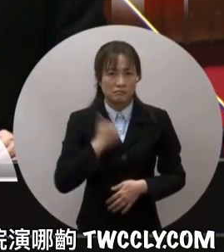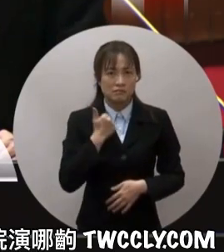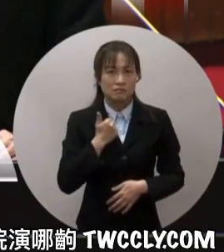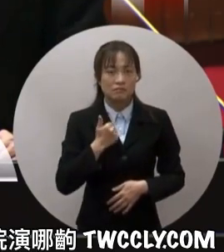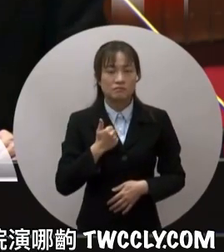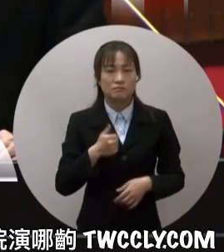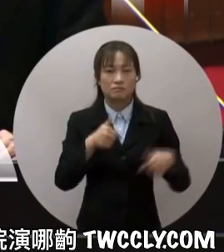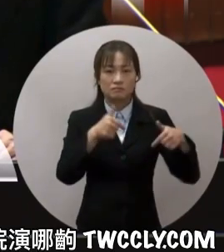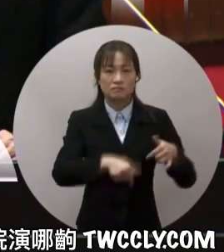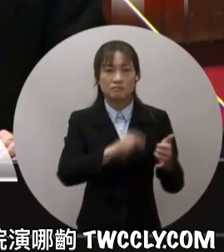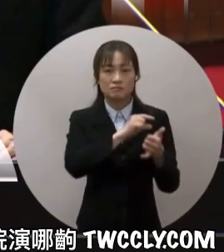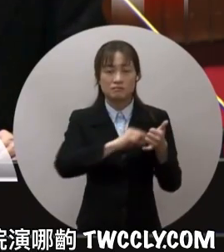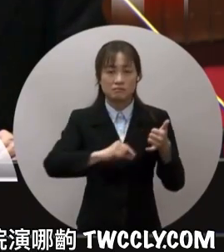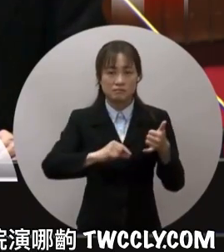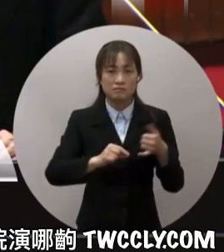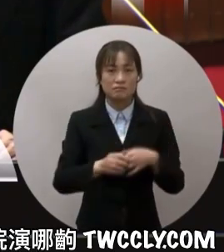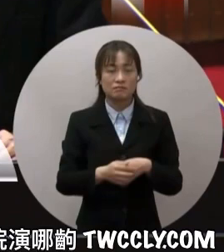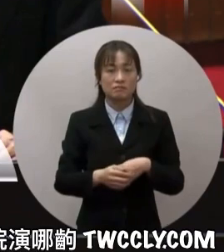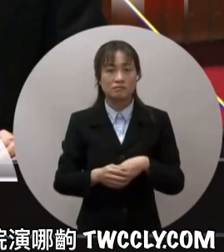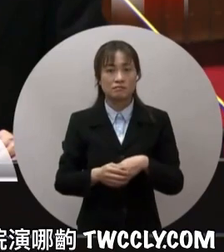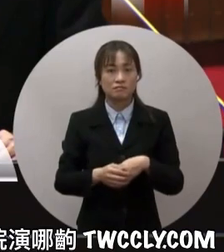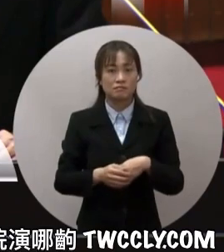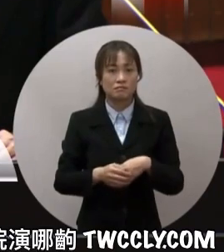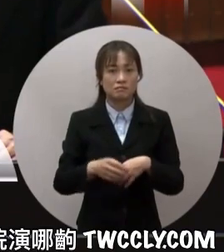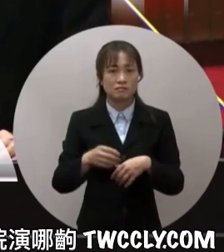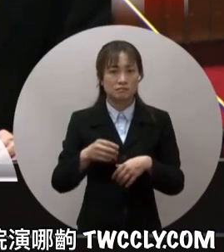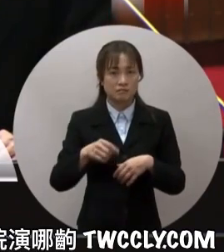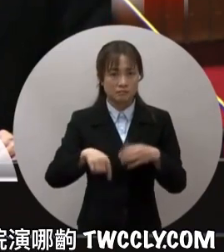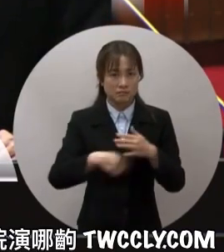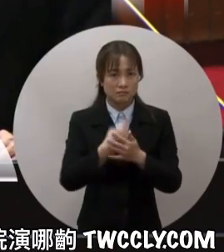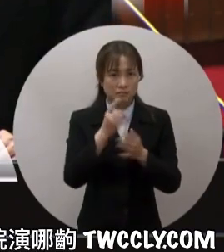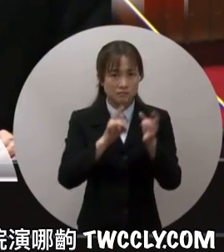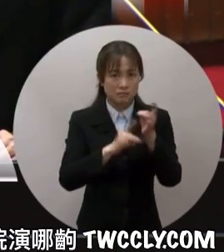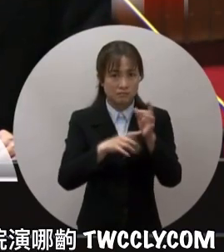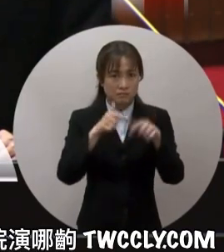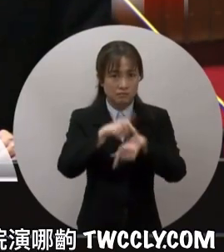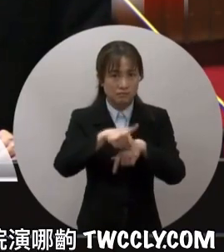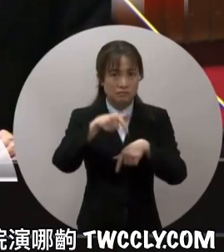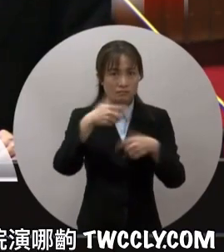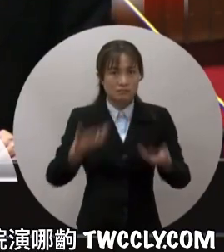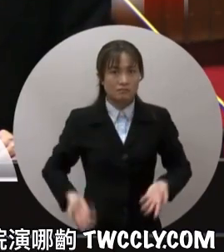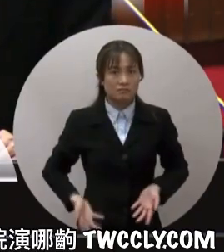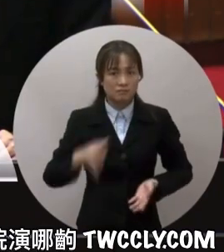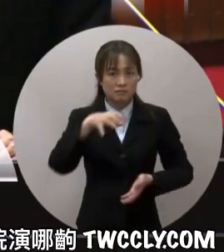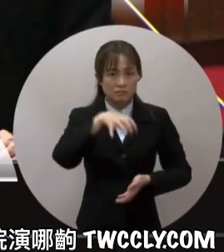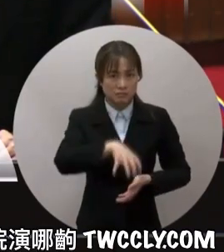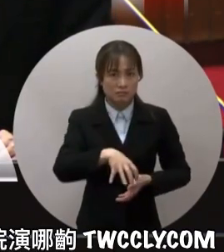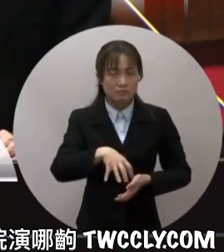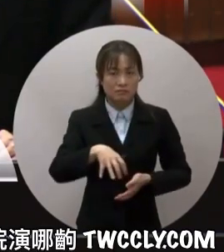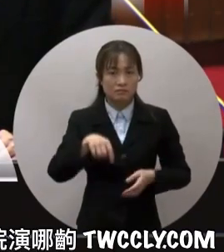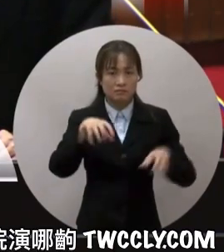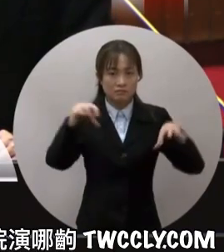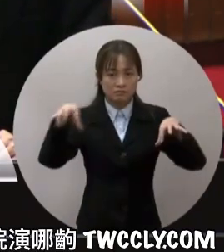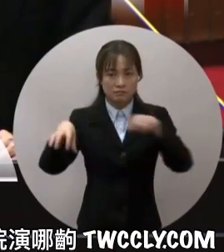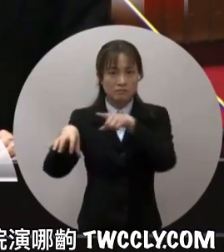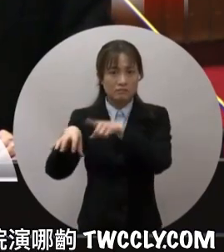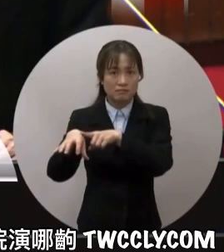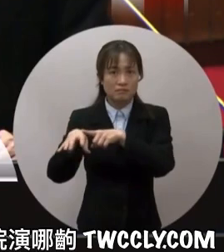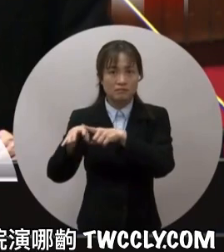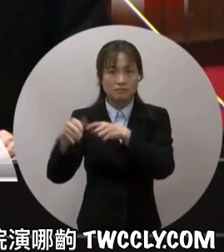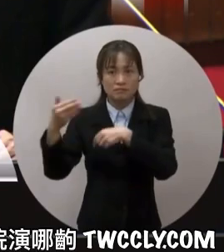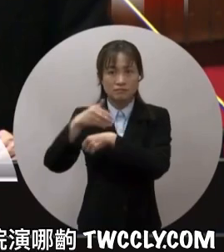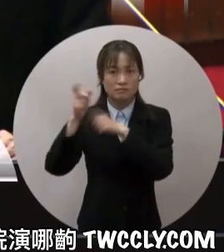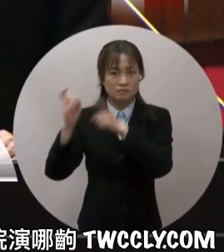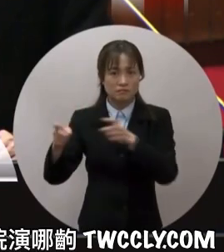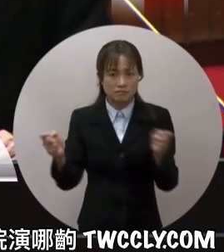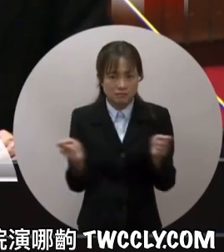國道三交這次只有直軟正一個他離龍鳳漁港很近大概五